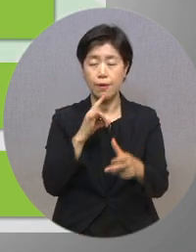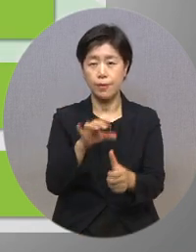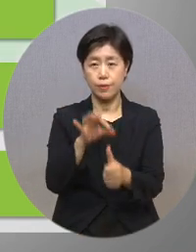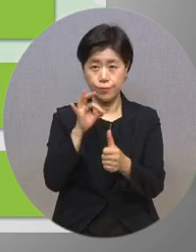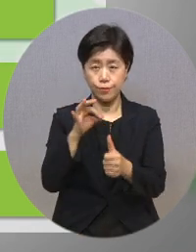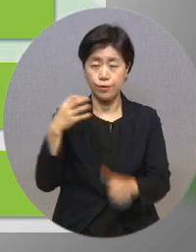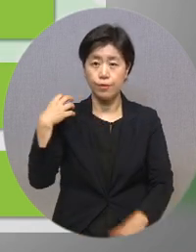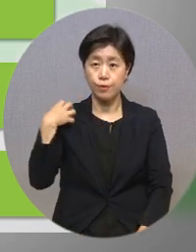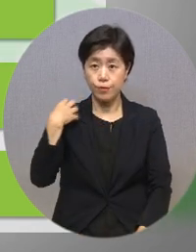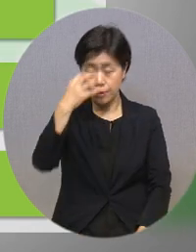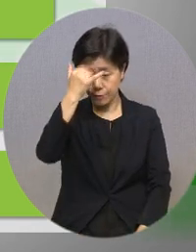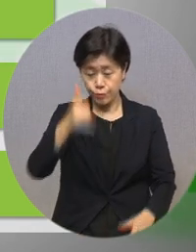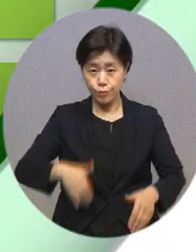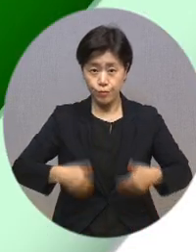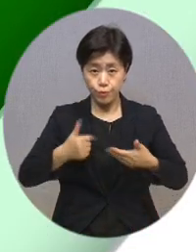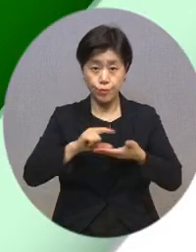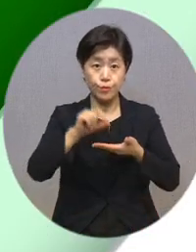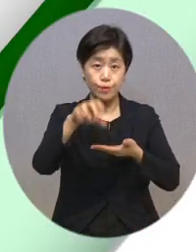충남지사입니다.